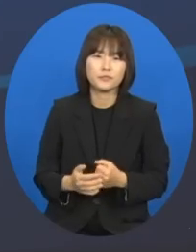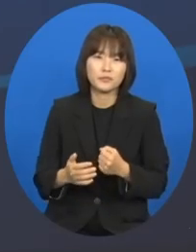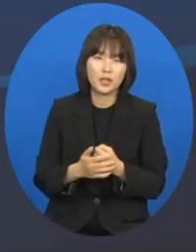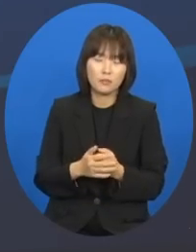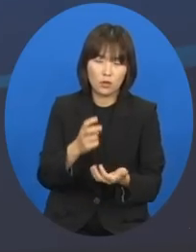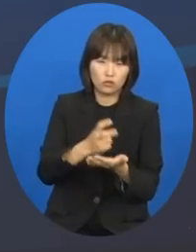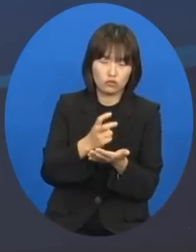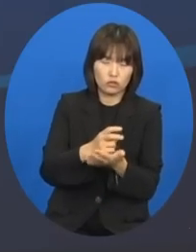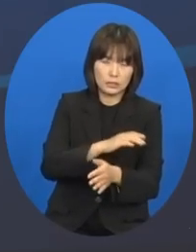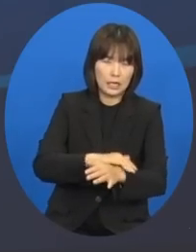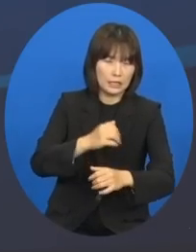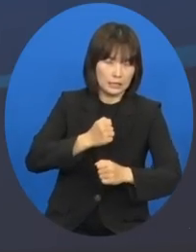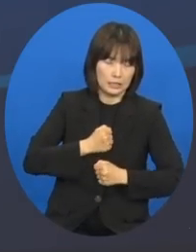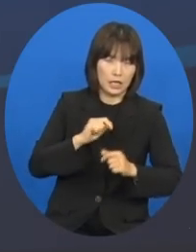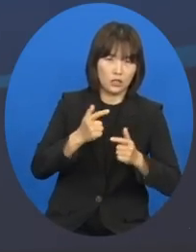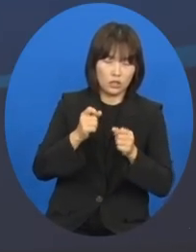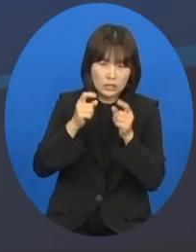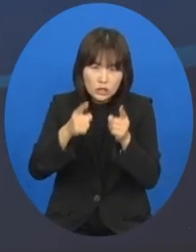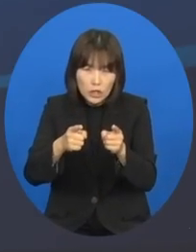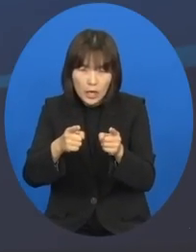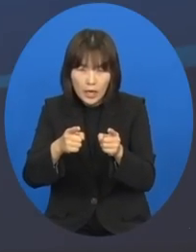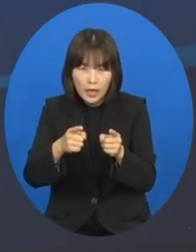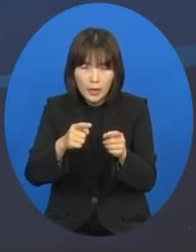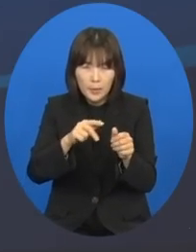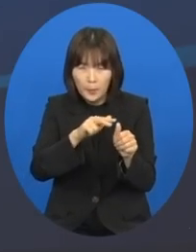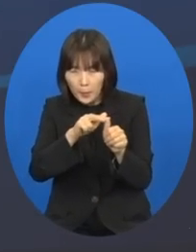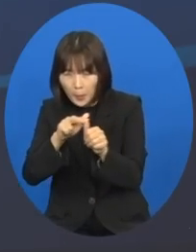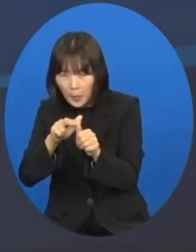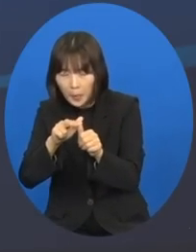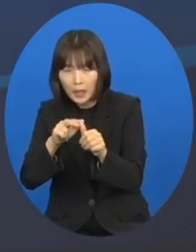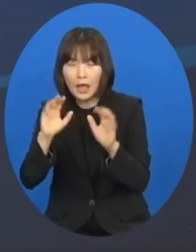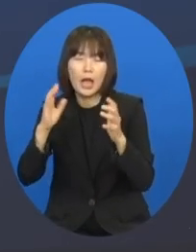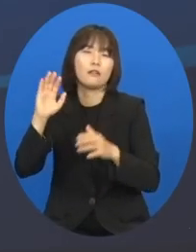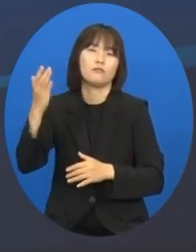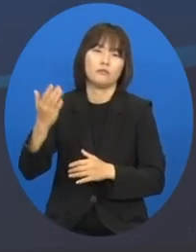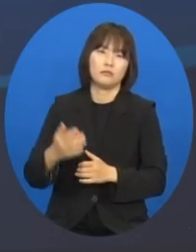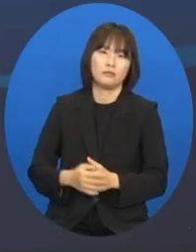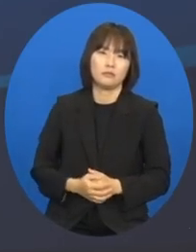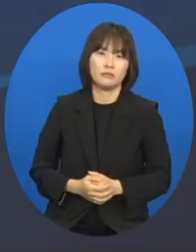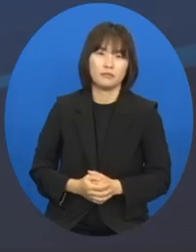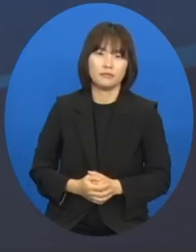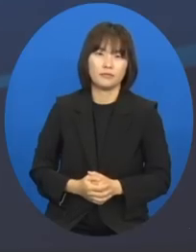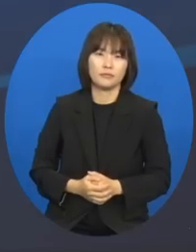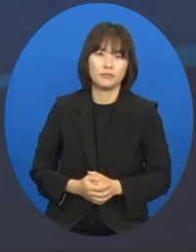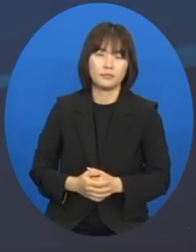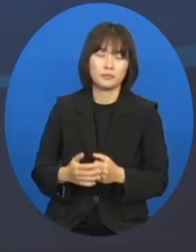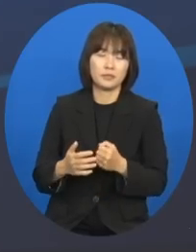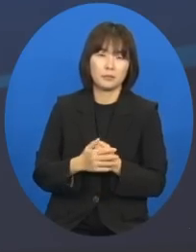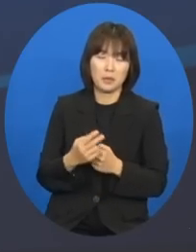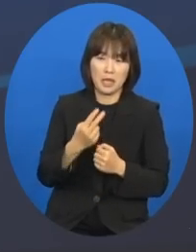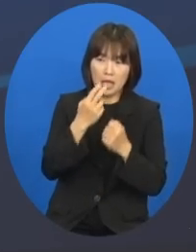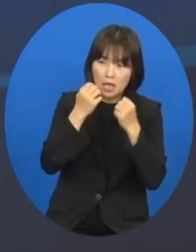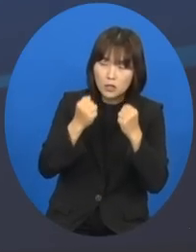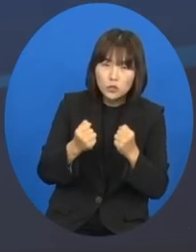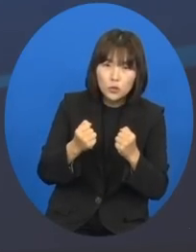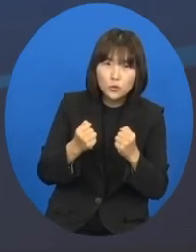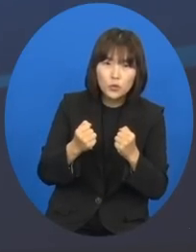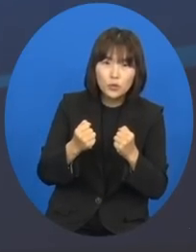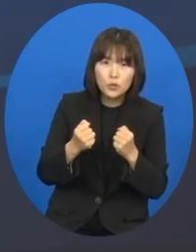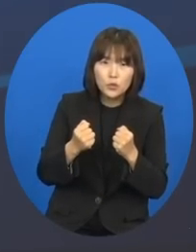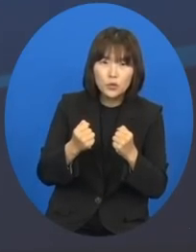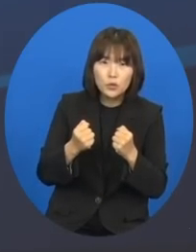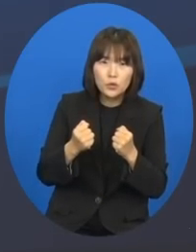지키고 룰을 잘 지키는게 아니라 기회를 노리는 아이가 되는 거예요 그러다 보니까 생존 전략 때문에도